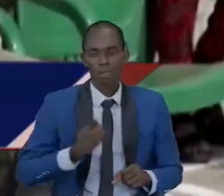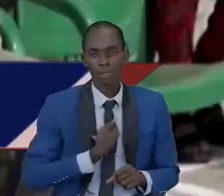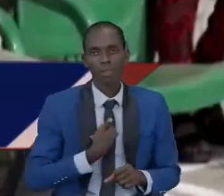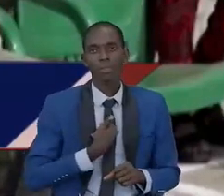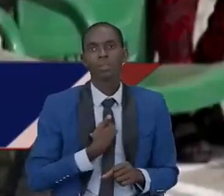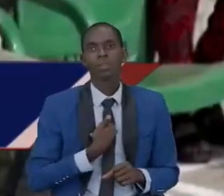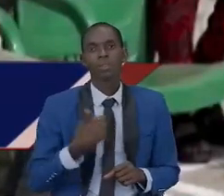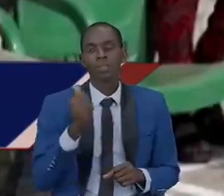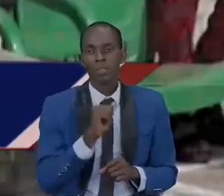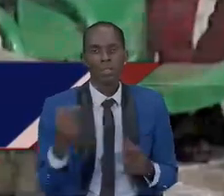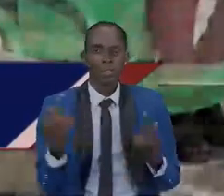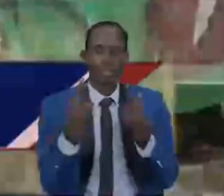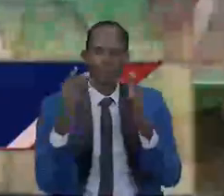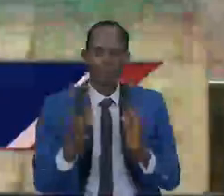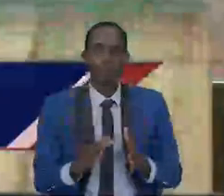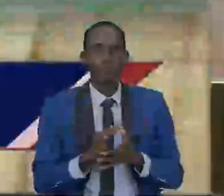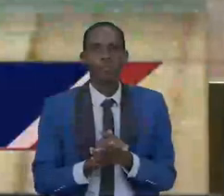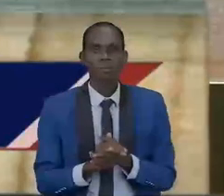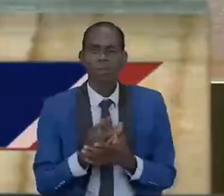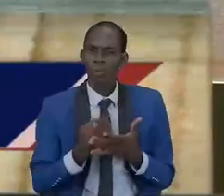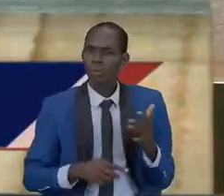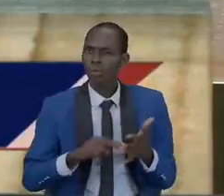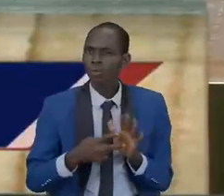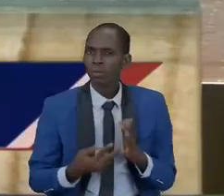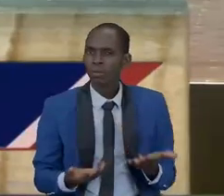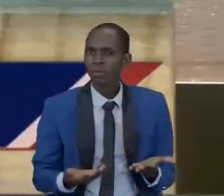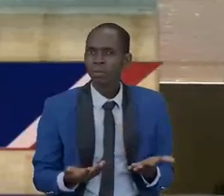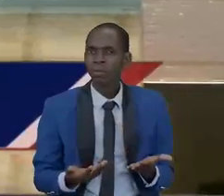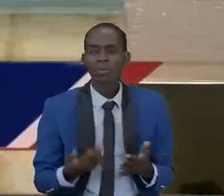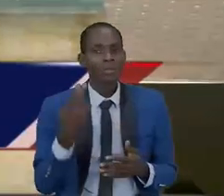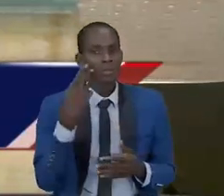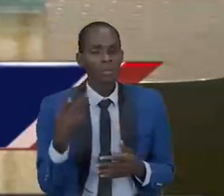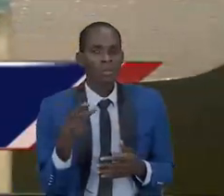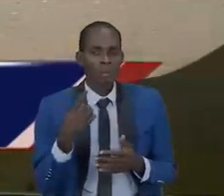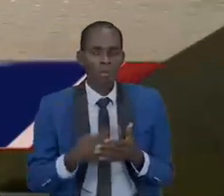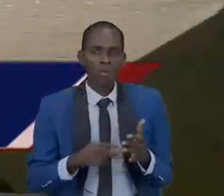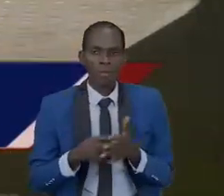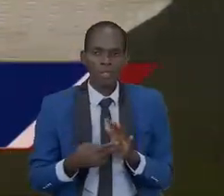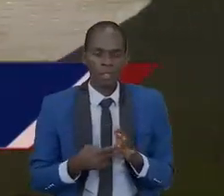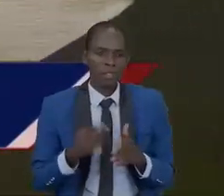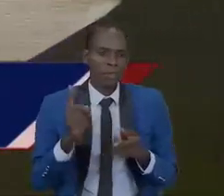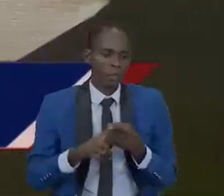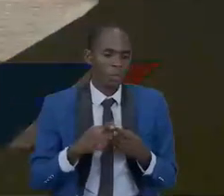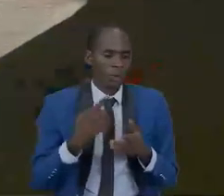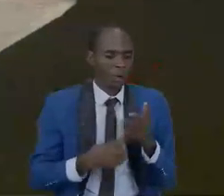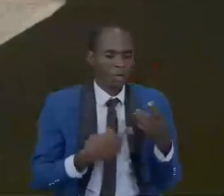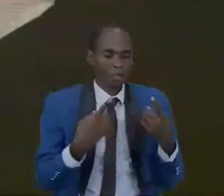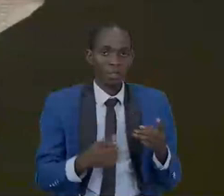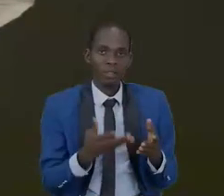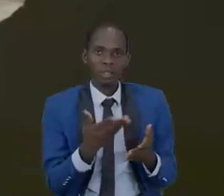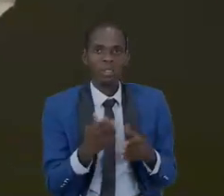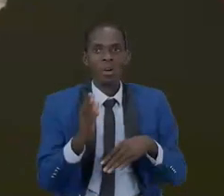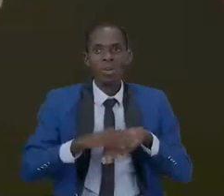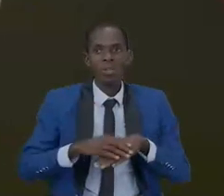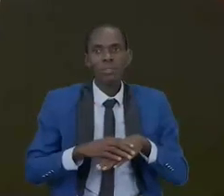car si je rebâtis les choses que j'ai détrude je me constitue moi-même un transgresseur quelle est l'implication l'implication